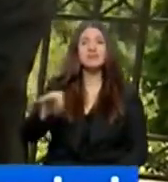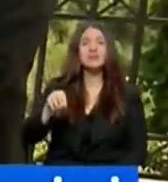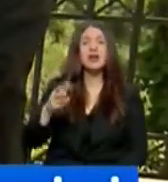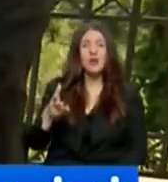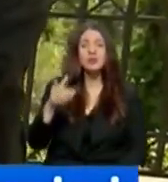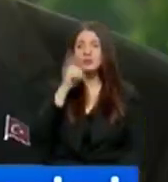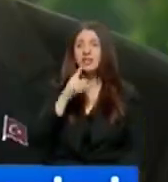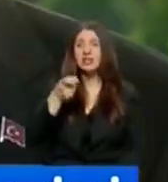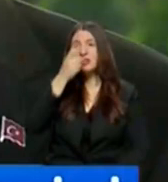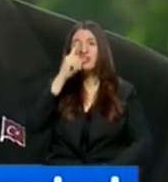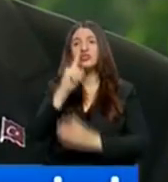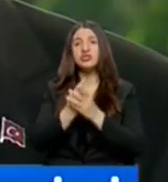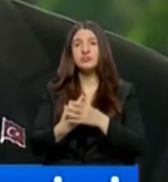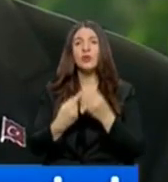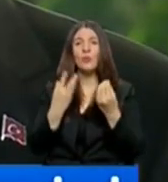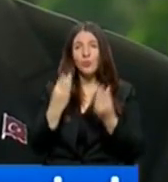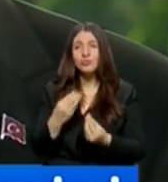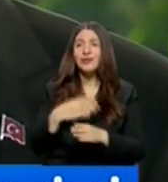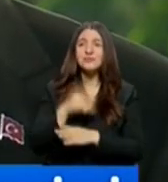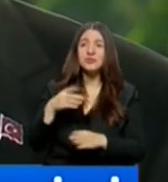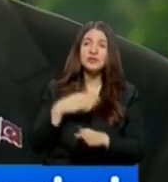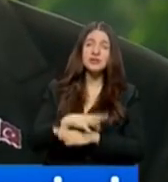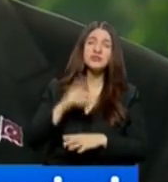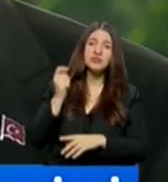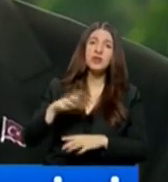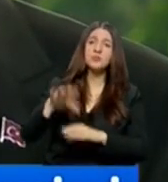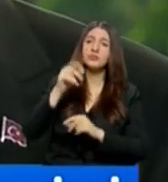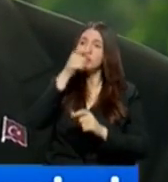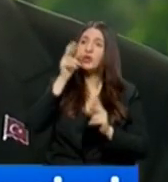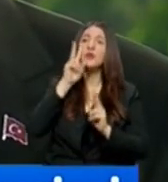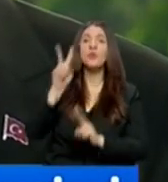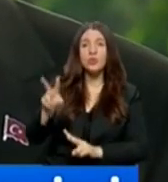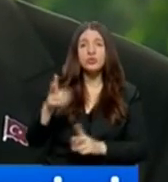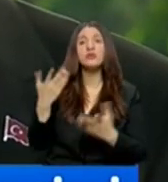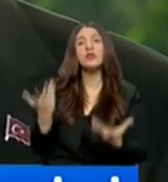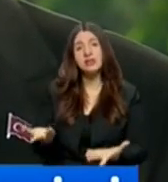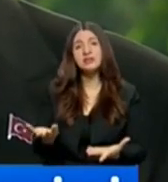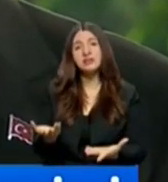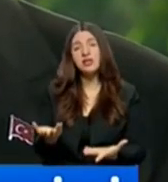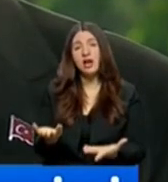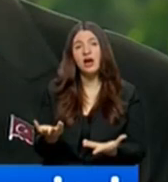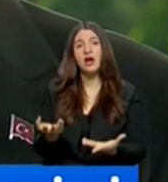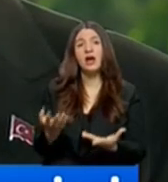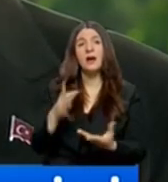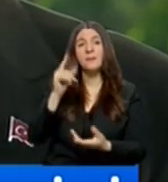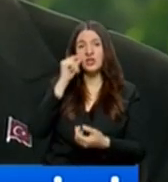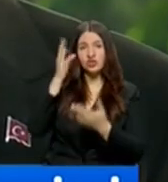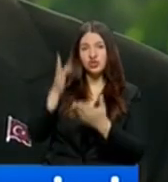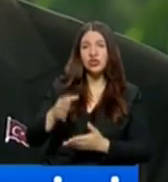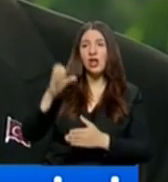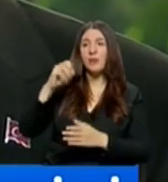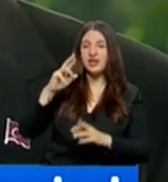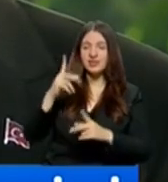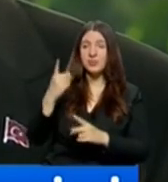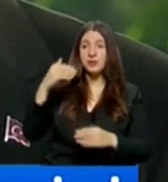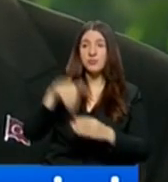nedenle kralın çıplak olduğunu, aslında bu gerçeği bütün Türkiye'nin gördüğünü, dolayısıyla bir kişinin AK Parti gibi